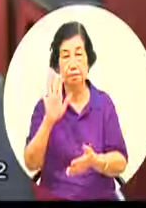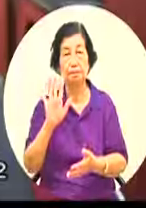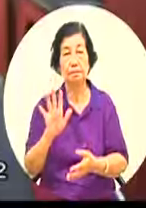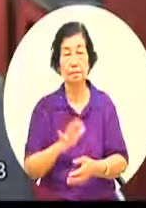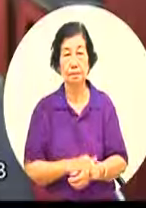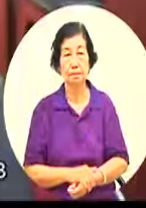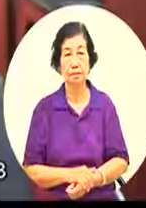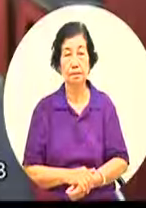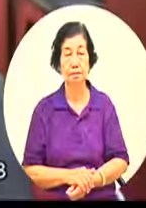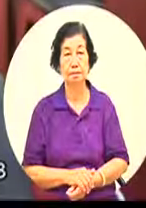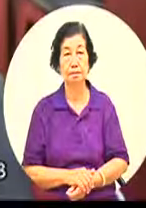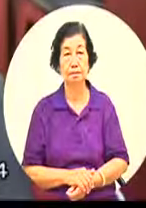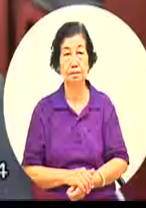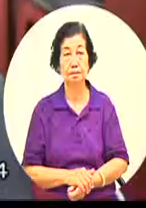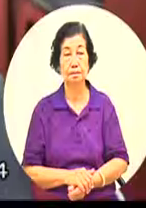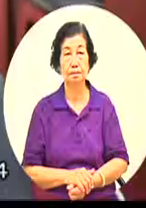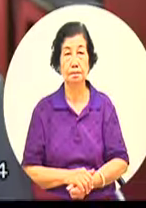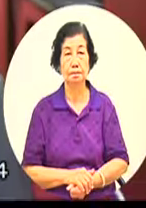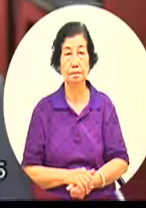会啊。